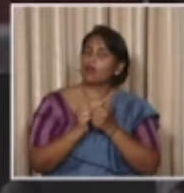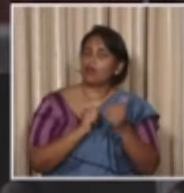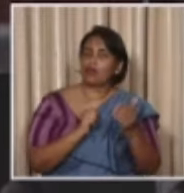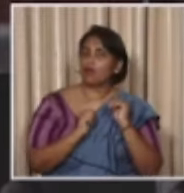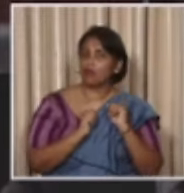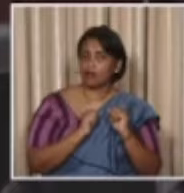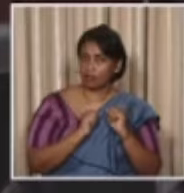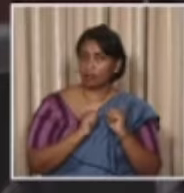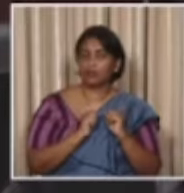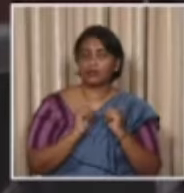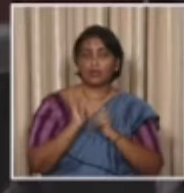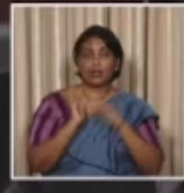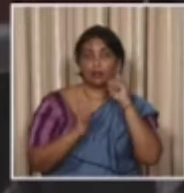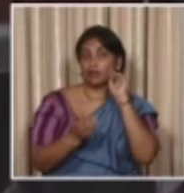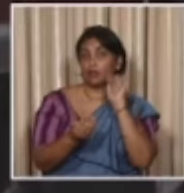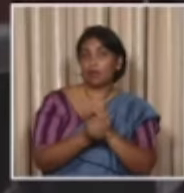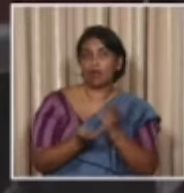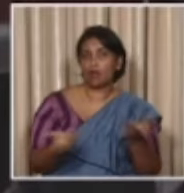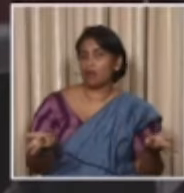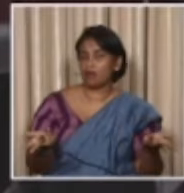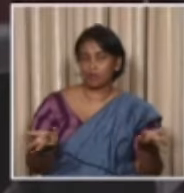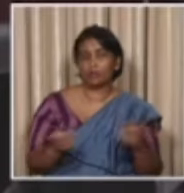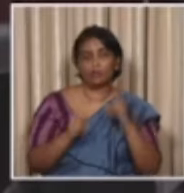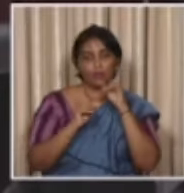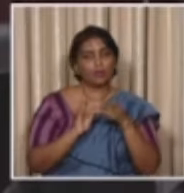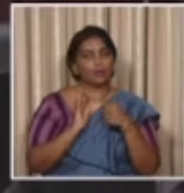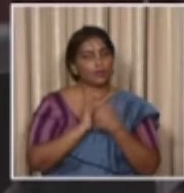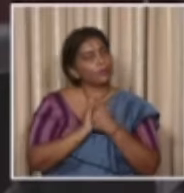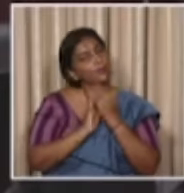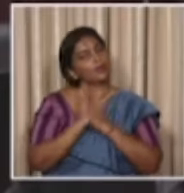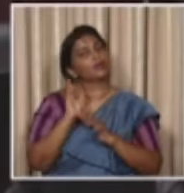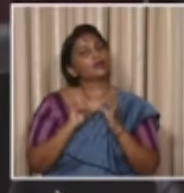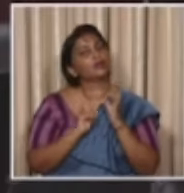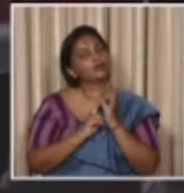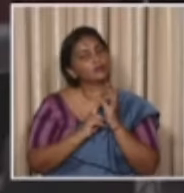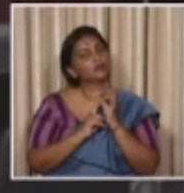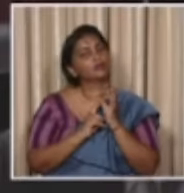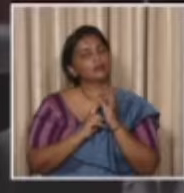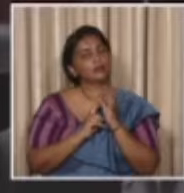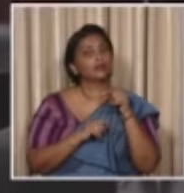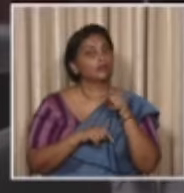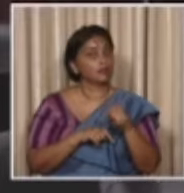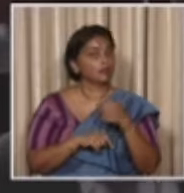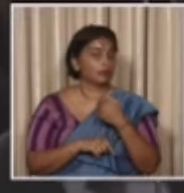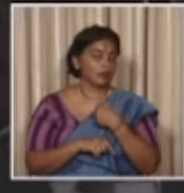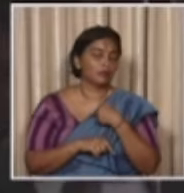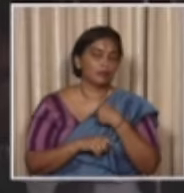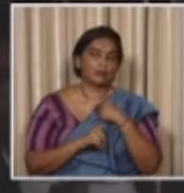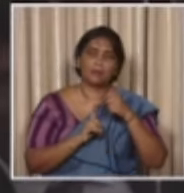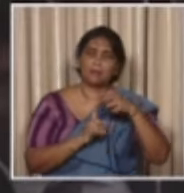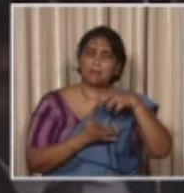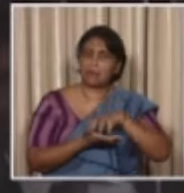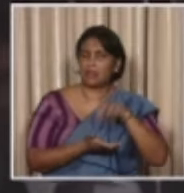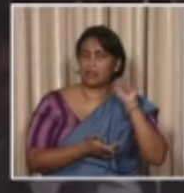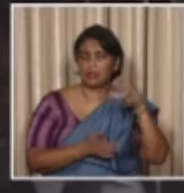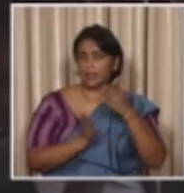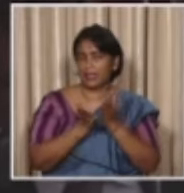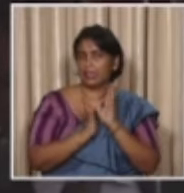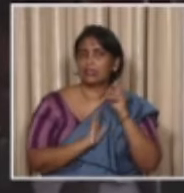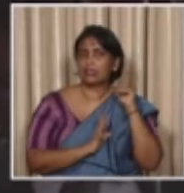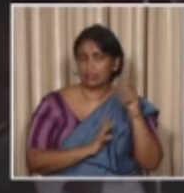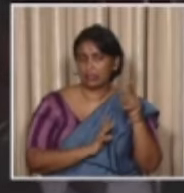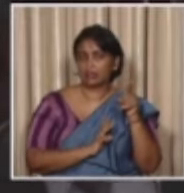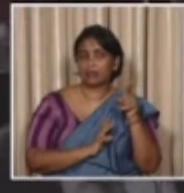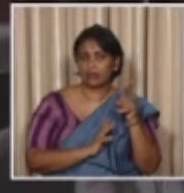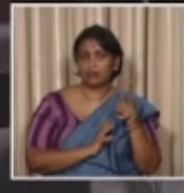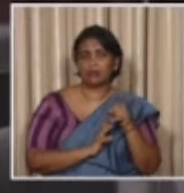වෙන්නේ? ජාතික ආරක්ෂාවට මොකද වෙන්නේ? ගරු මූලාසනාරූඪ මන්ත්‍රීතුමනි, මට මේ ප්‍රාන්තයේ මතක නැහැ, ඉන්දියාවේ එක්තරා